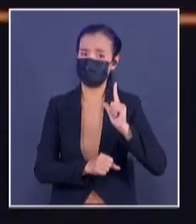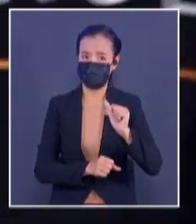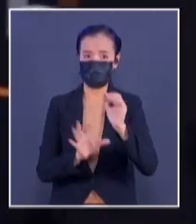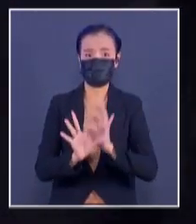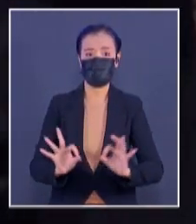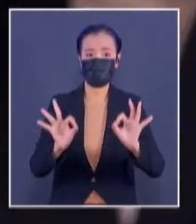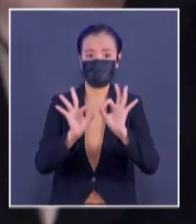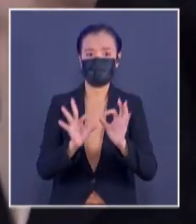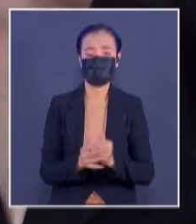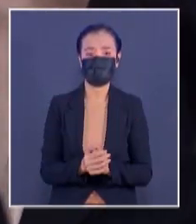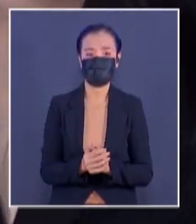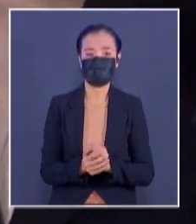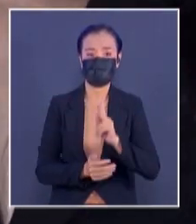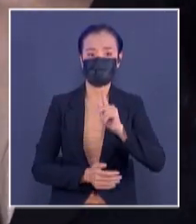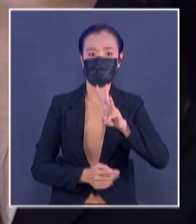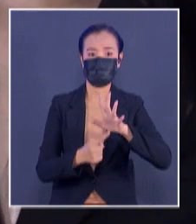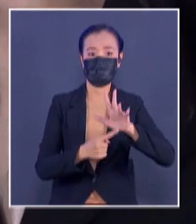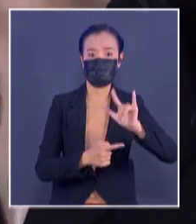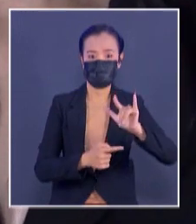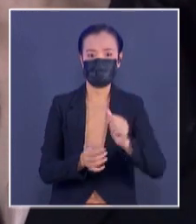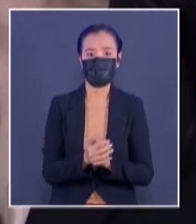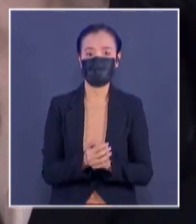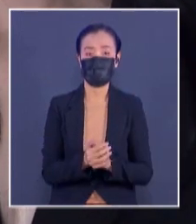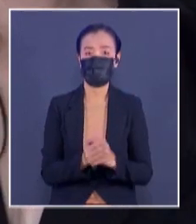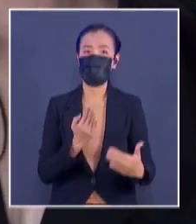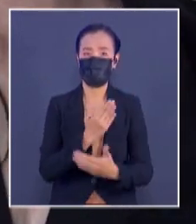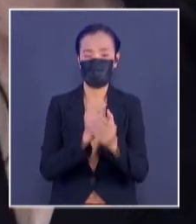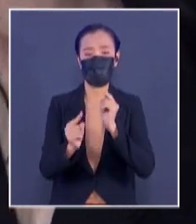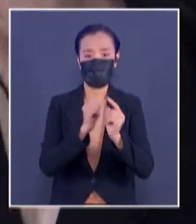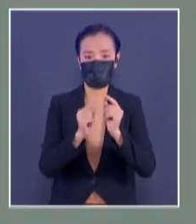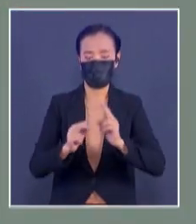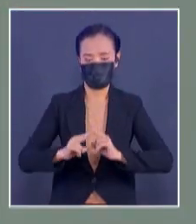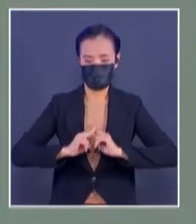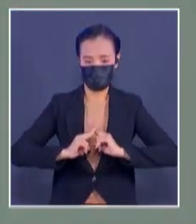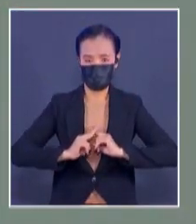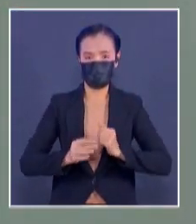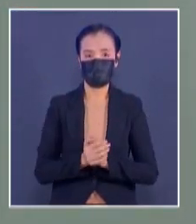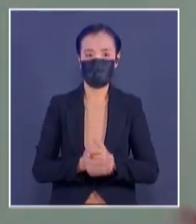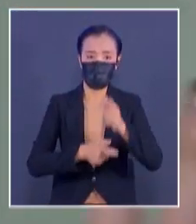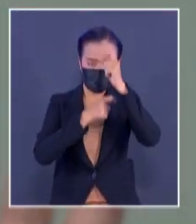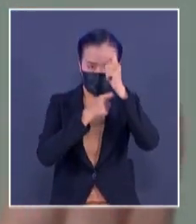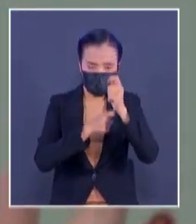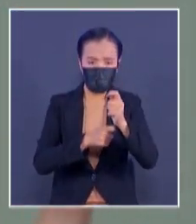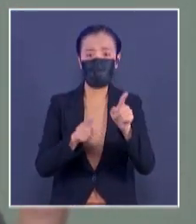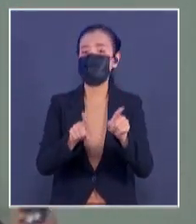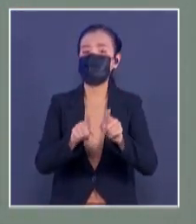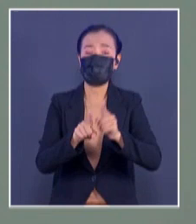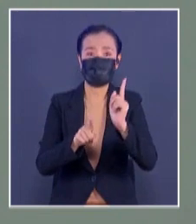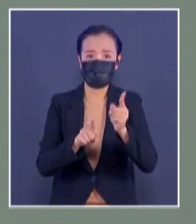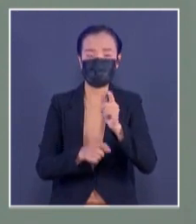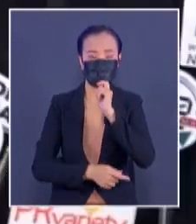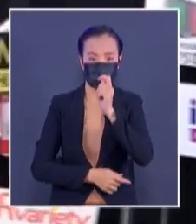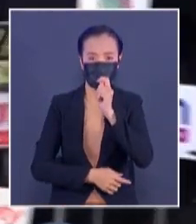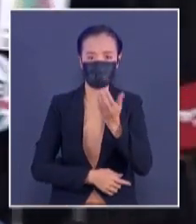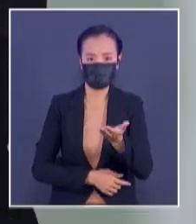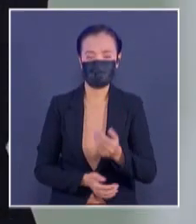ากกว่าส่วนทางด้านของขวัญค่ะก็ยอมรับว่ามีโอกาสเคลียร์ใจกันแล้วและตัวเธอเองเนี่ยก็ยังให้ความเคารพอีกฝ่ายเช่นเดิมไปฟังเสียงสัมภาษณ์